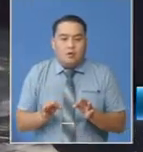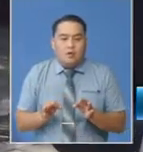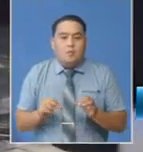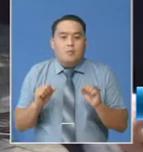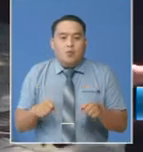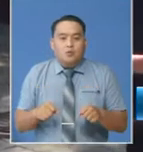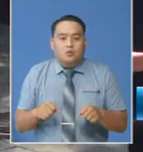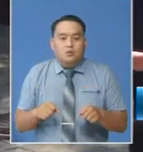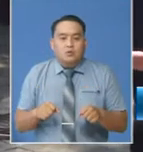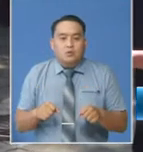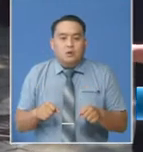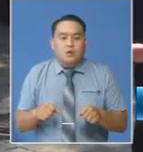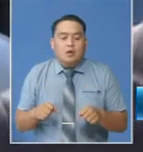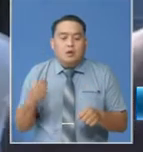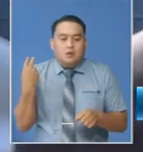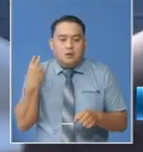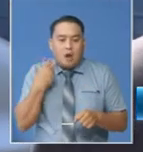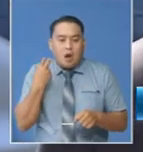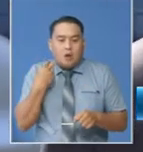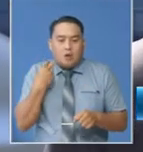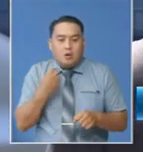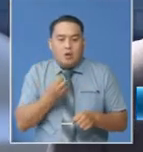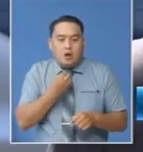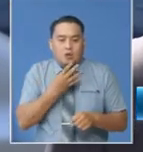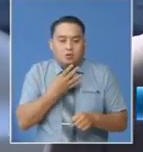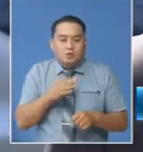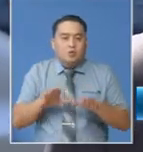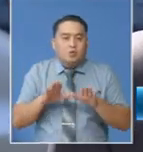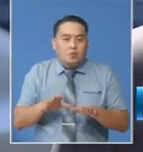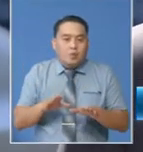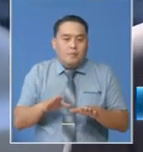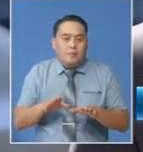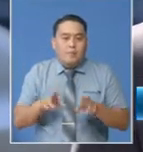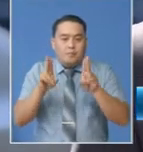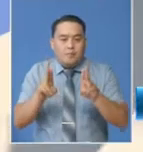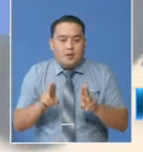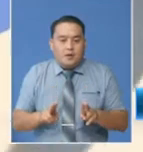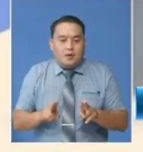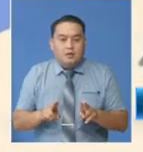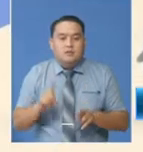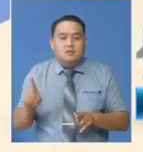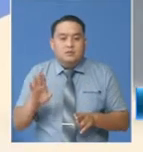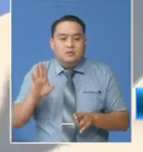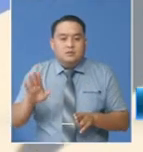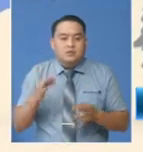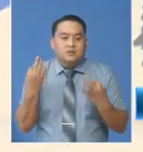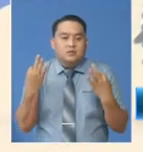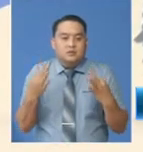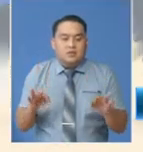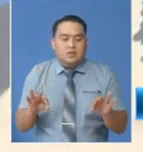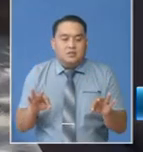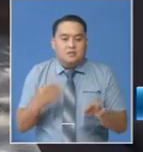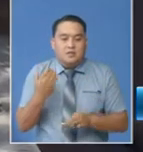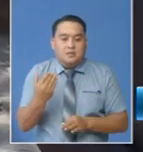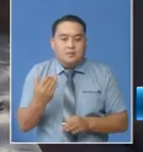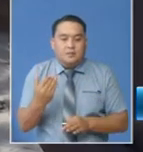Может, в хитростях налогообложения здесь и разбираются хорошо, но только не в правилах содержания символов независимости и